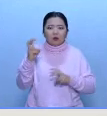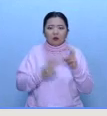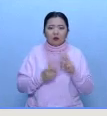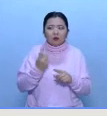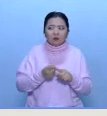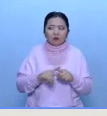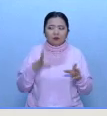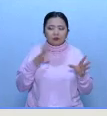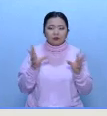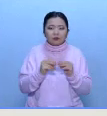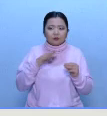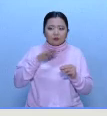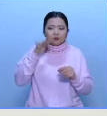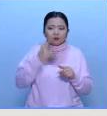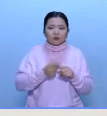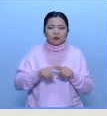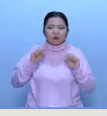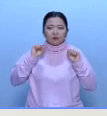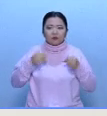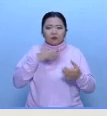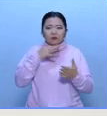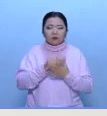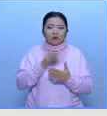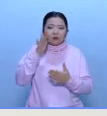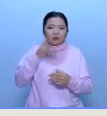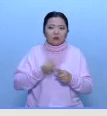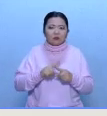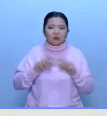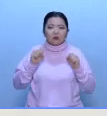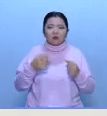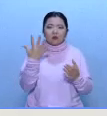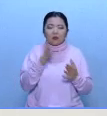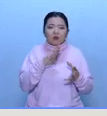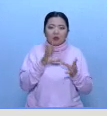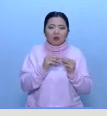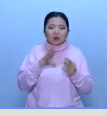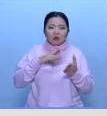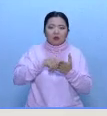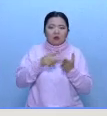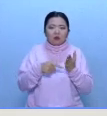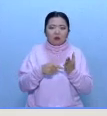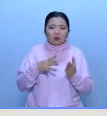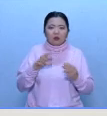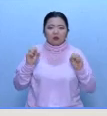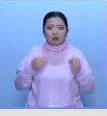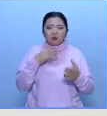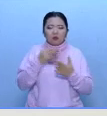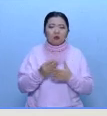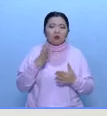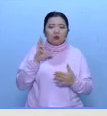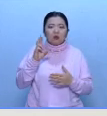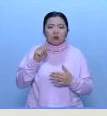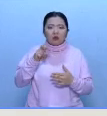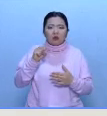Нысан Зеленстрой шағын ауданы аумағында ауаны үздіксіз бақылайды. Жаңа жүйе арқасында уақыт режимі, қашықтықтан бақылау